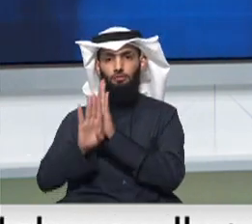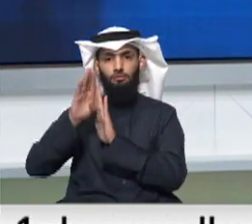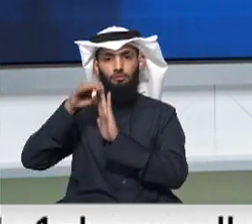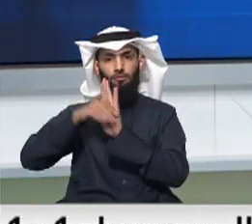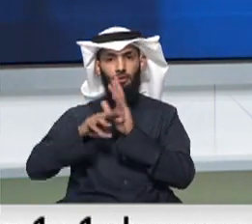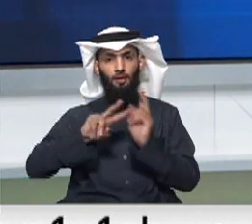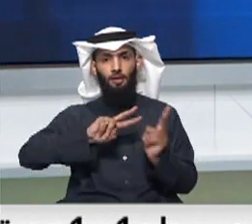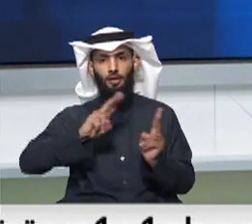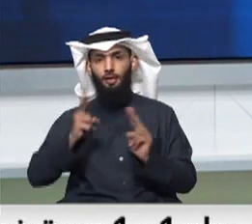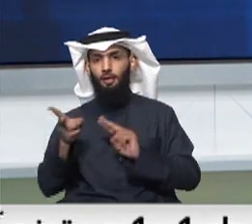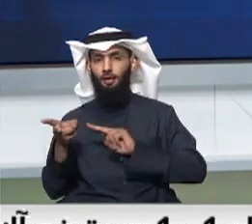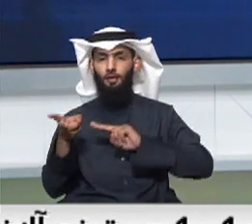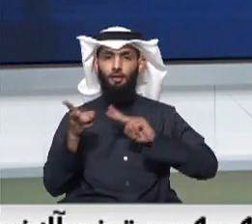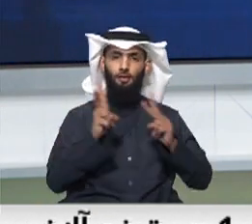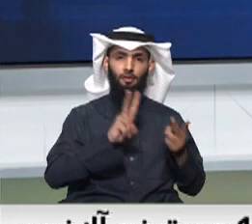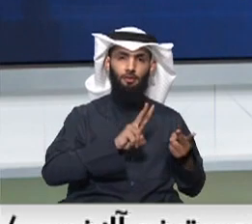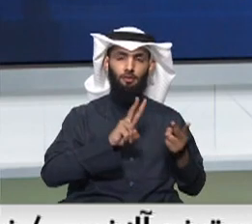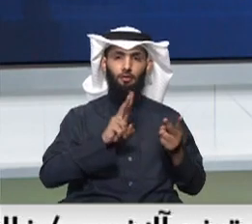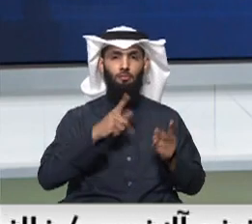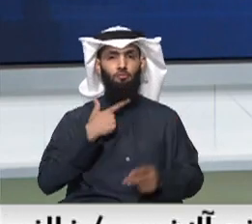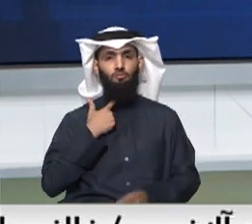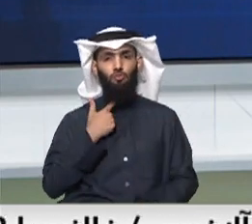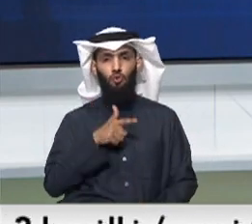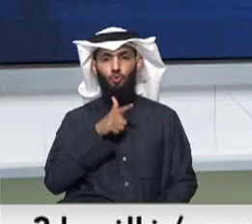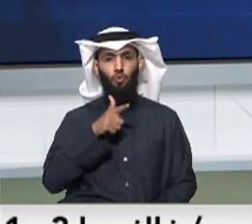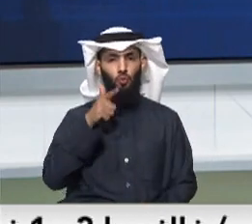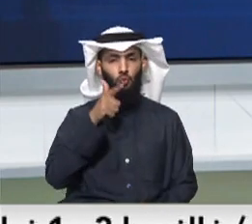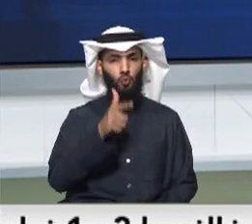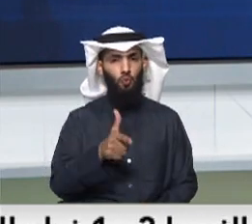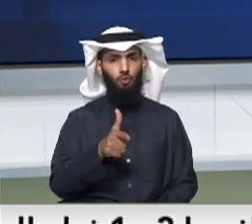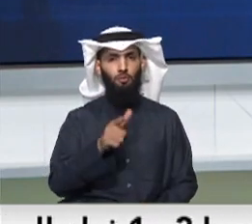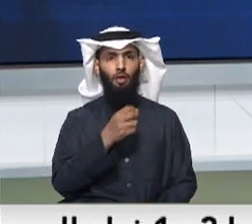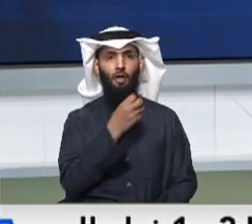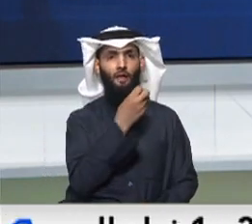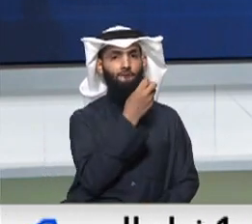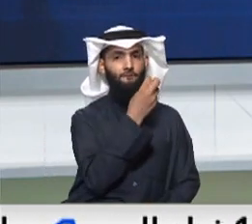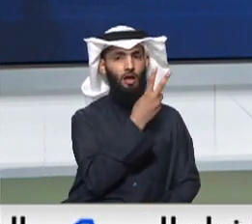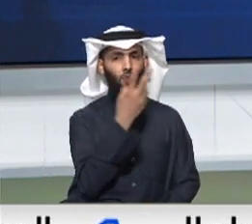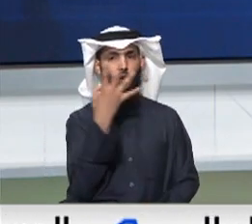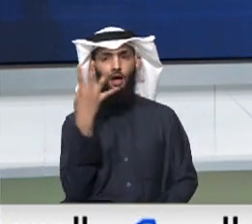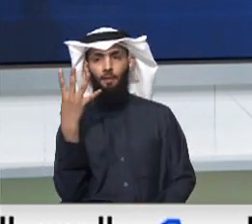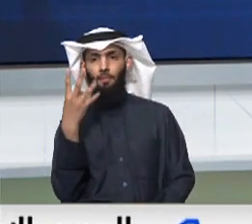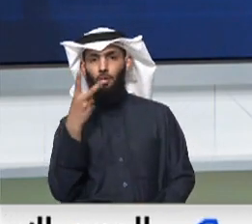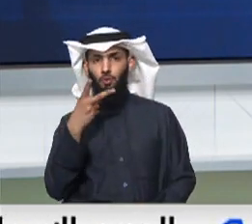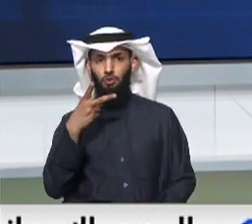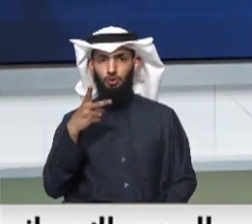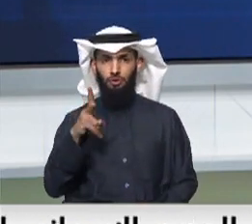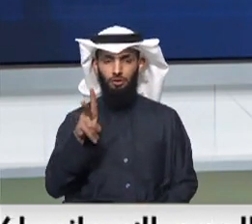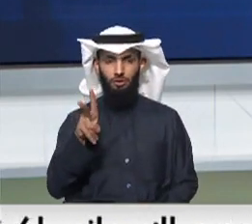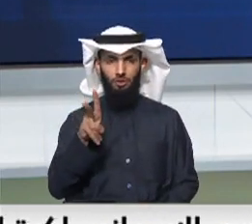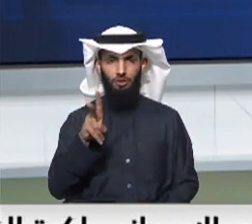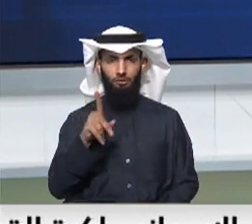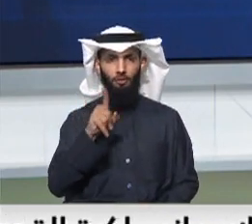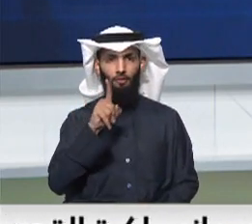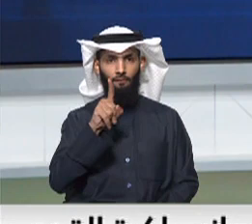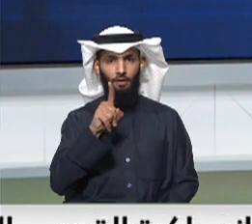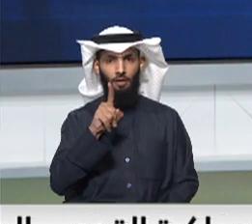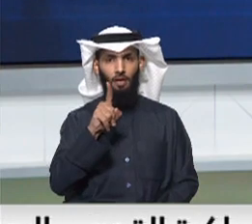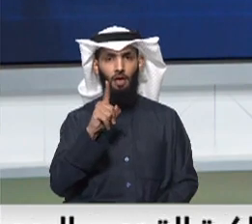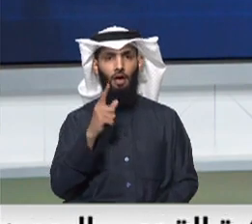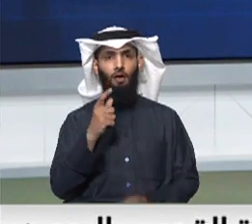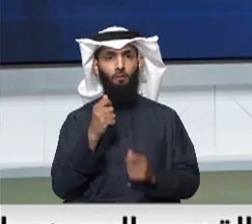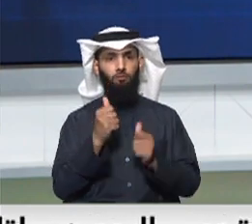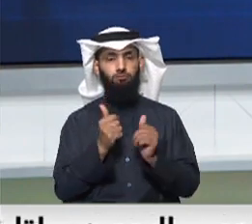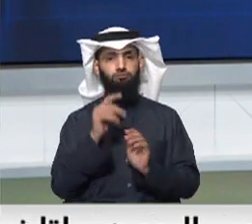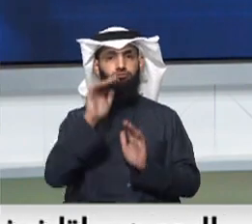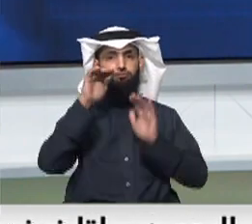لكن بصورة عامة، من المتوقع أن يكون 2024 عاما لاستقرار الأسعار، حيث